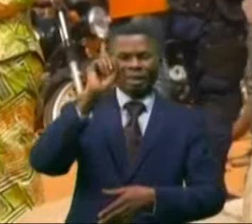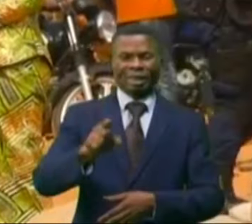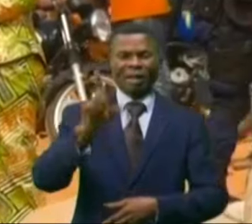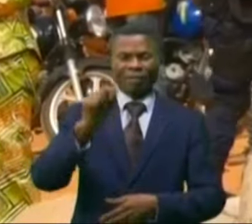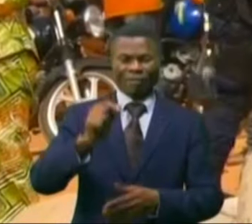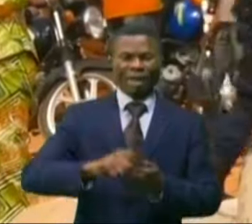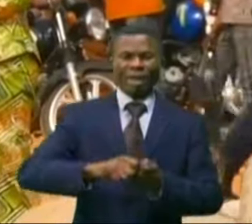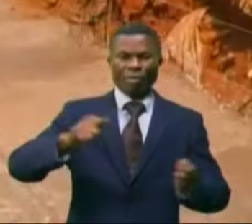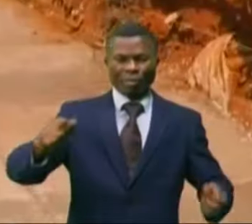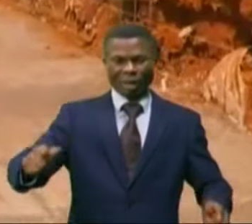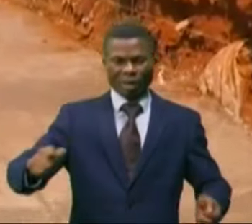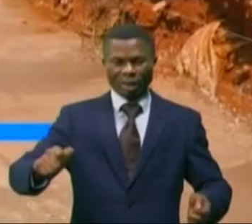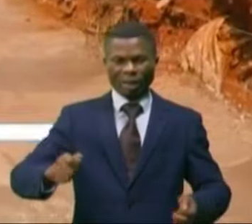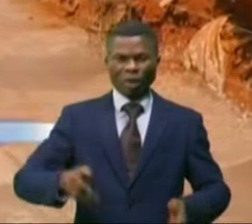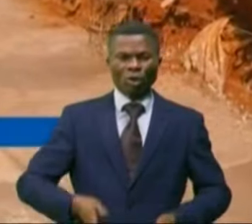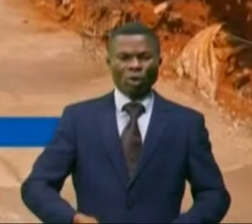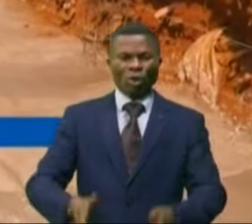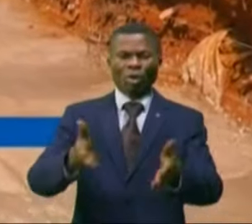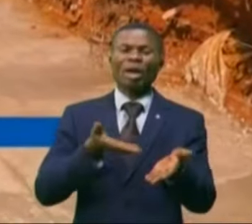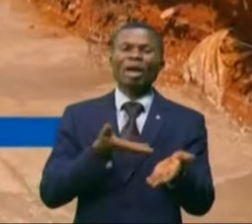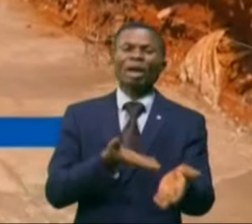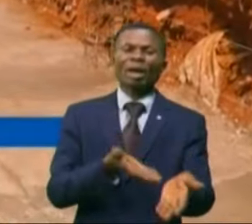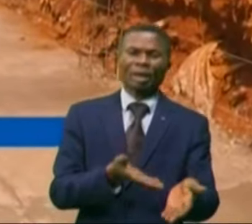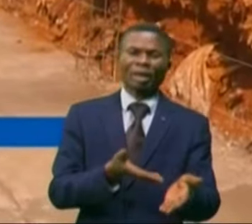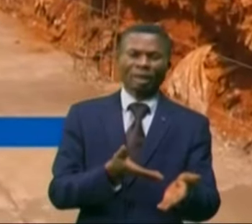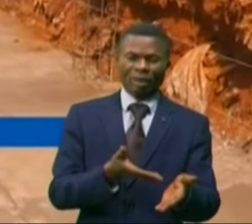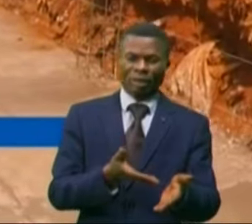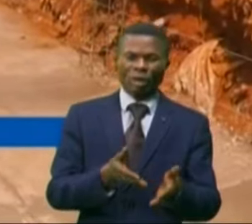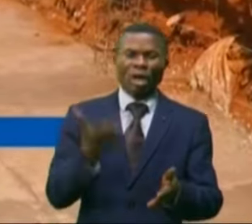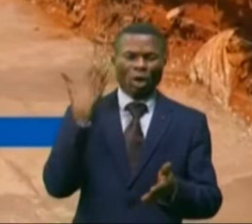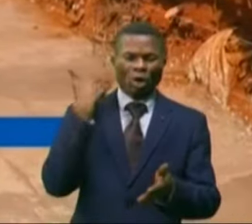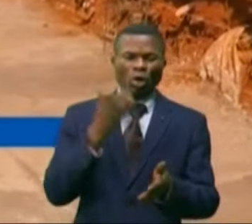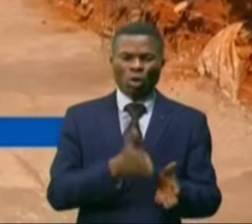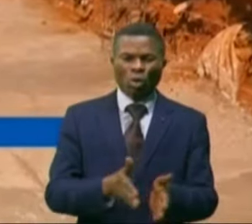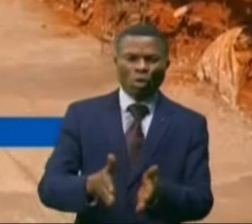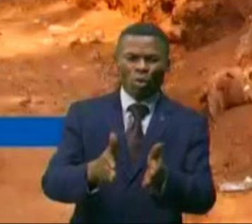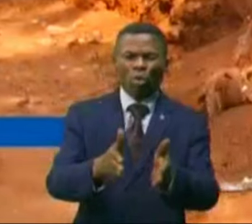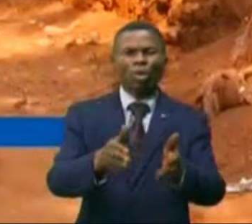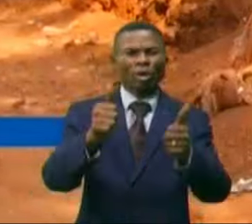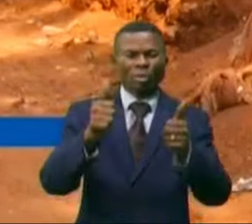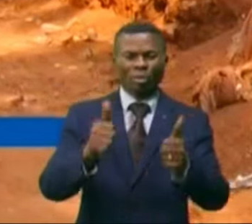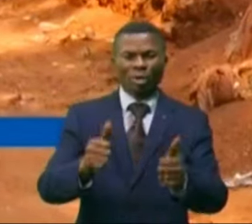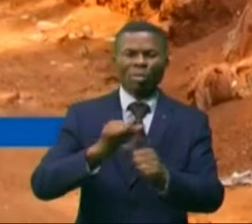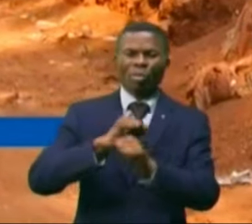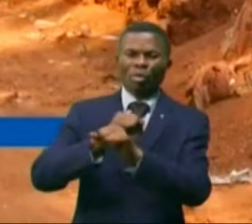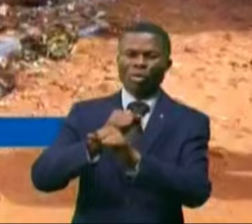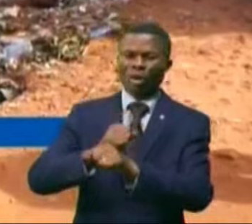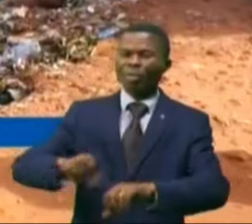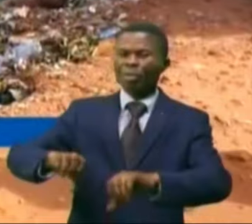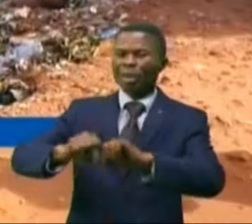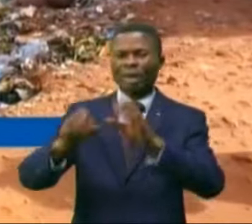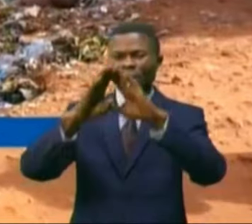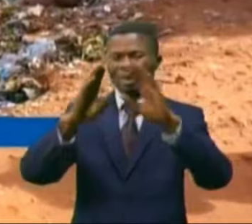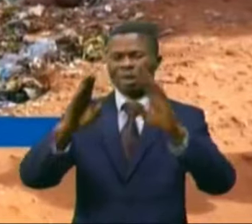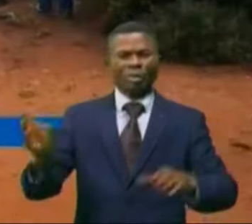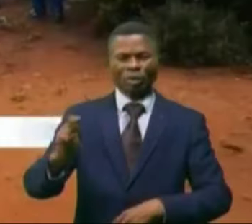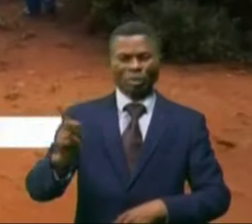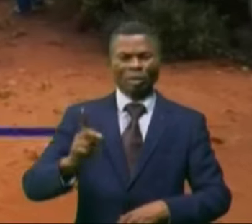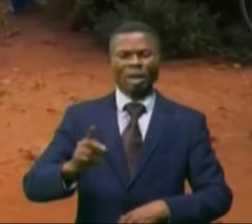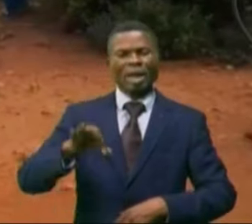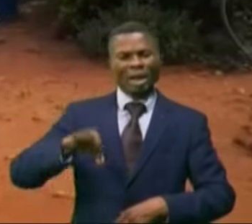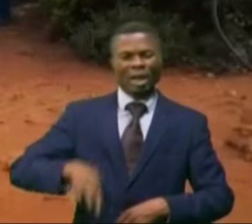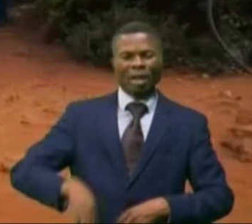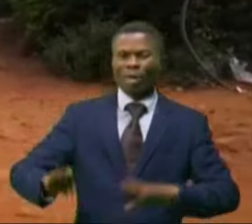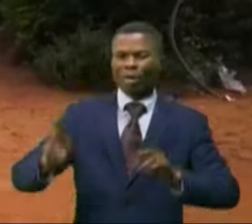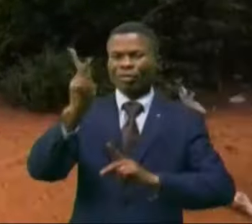largeur, ces collecteurs servira de la bonne canalisation d'eau de pluie pour le bonheur de la population de ces quartiers.